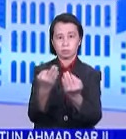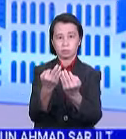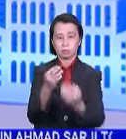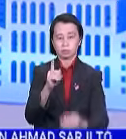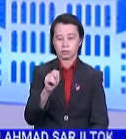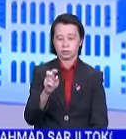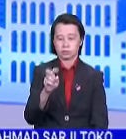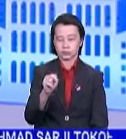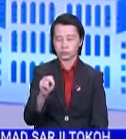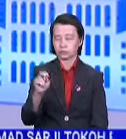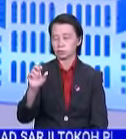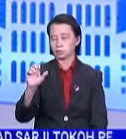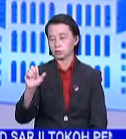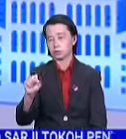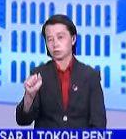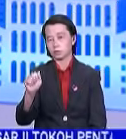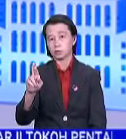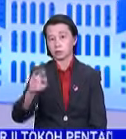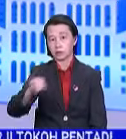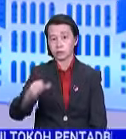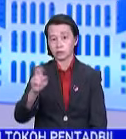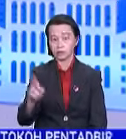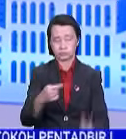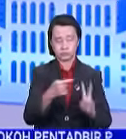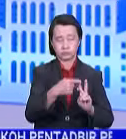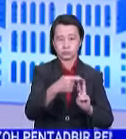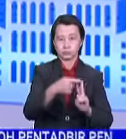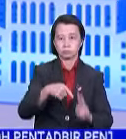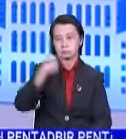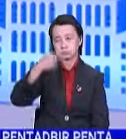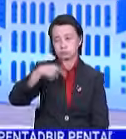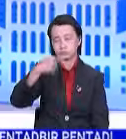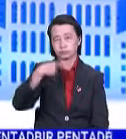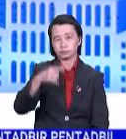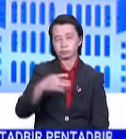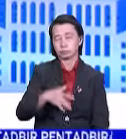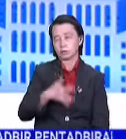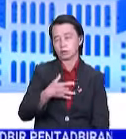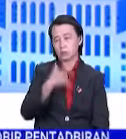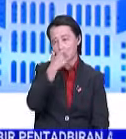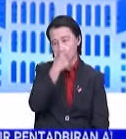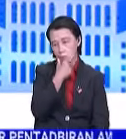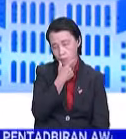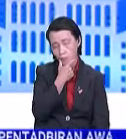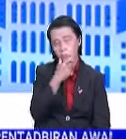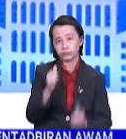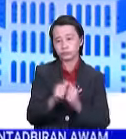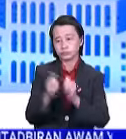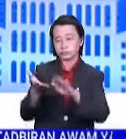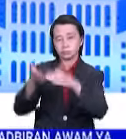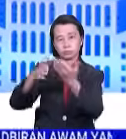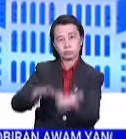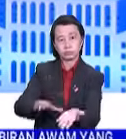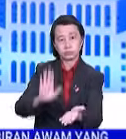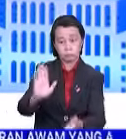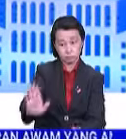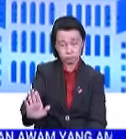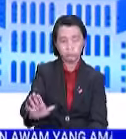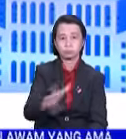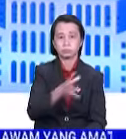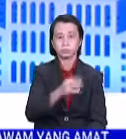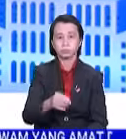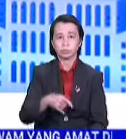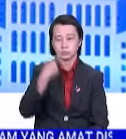hamton Ahmad choiri Paduka berdua curut mencairkan rasa sedih dengan pembagian wilayah HAM